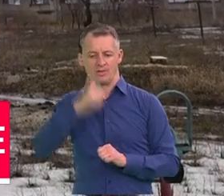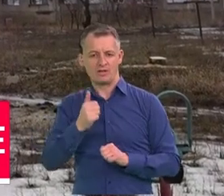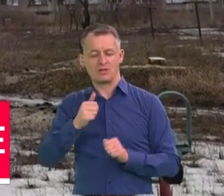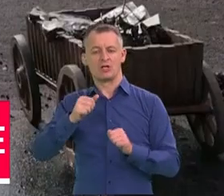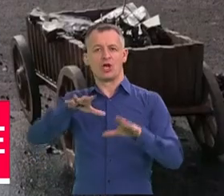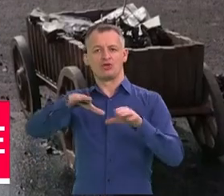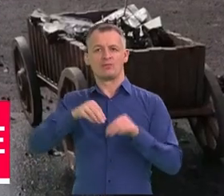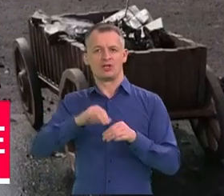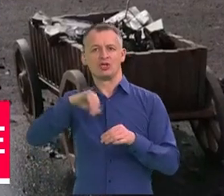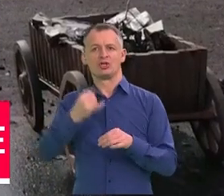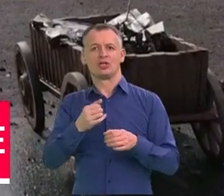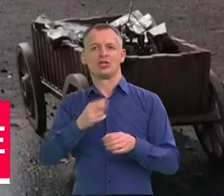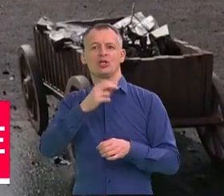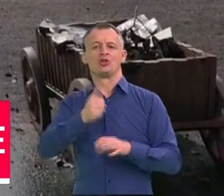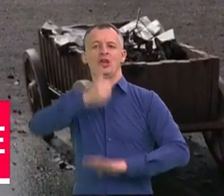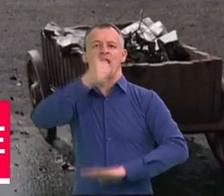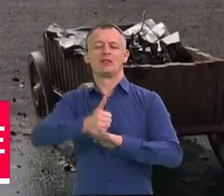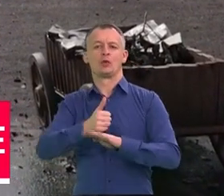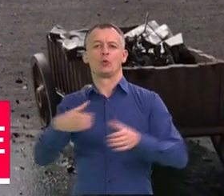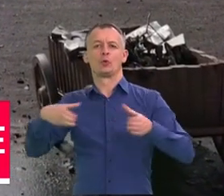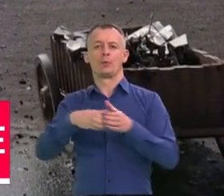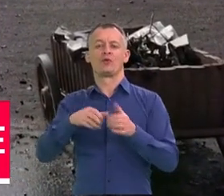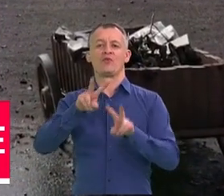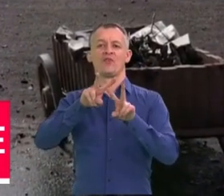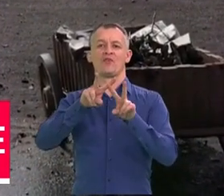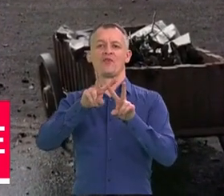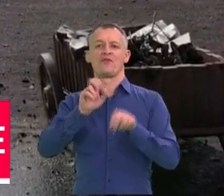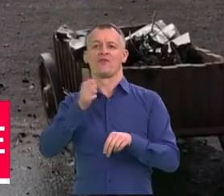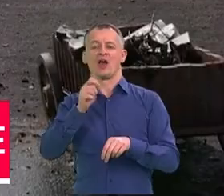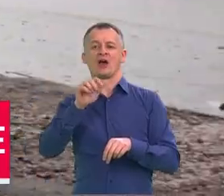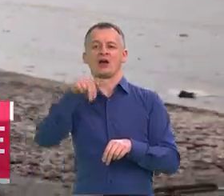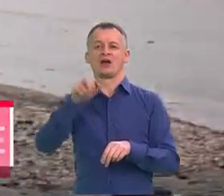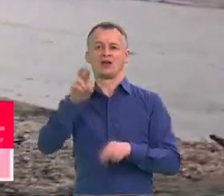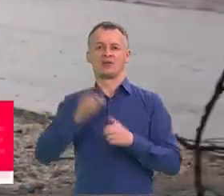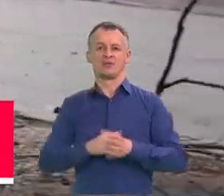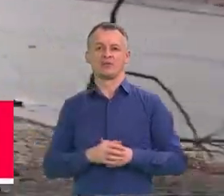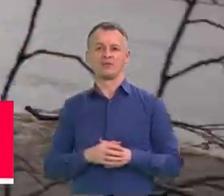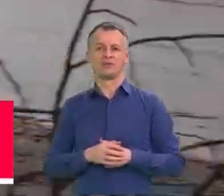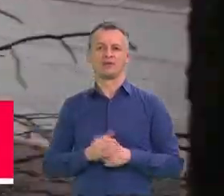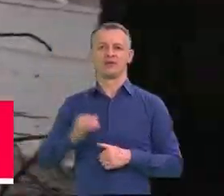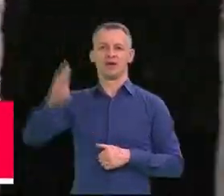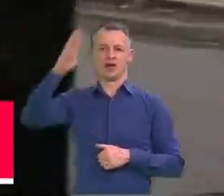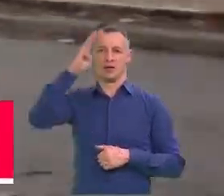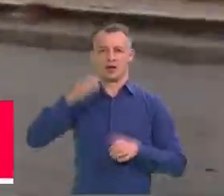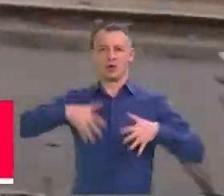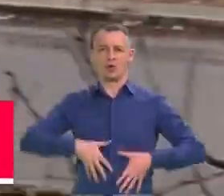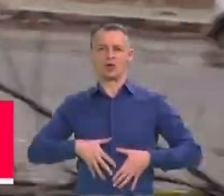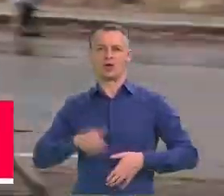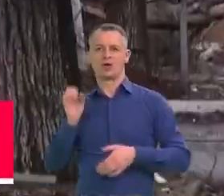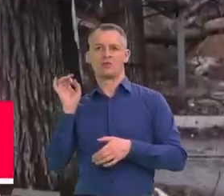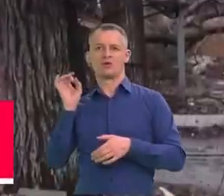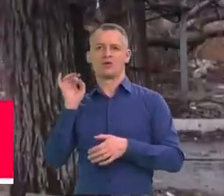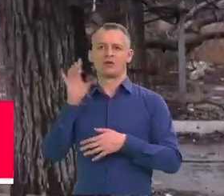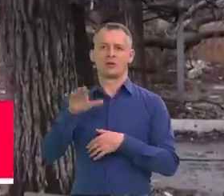și de liderul grupării Wagner, vârful de lanț al ofensivei rusești. ВСУ на Артемовске подбрасывает